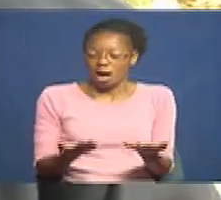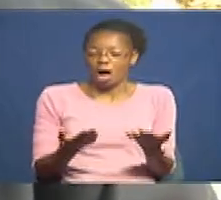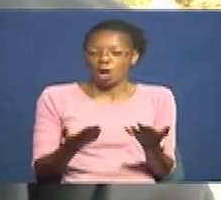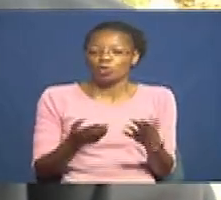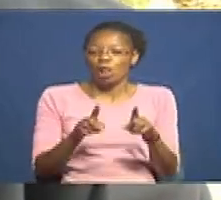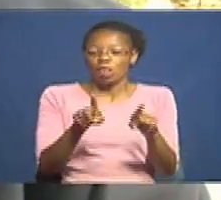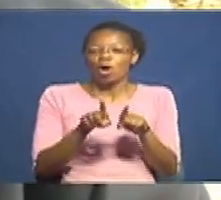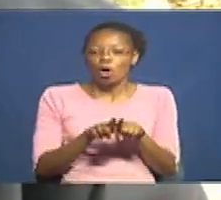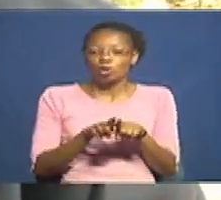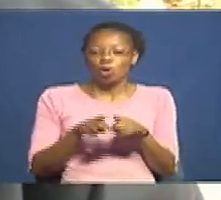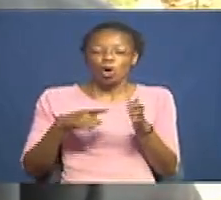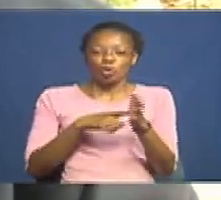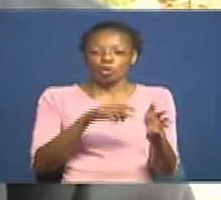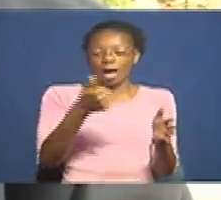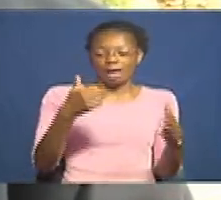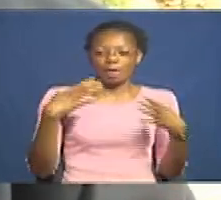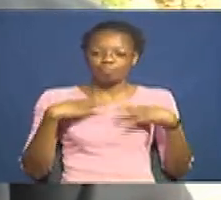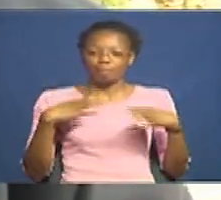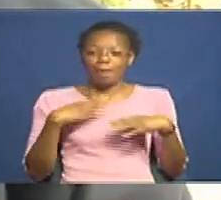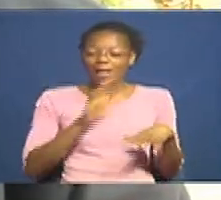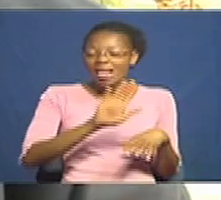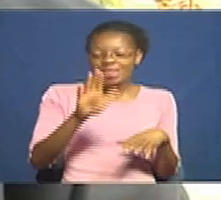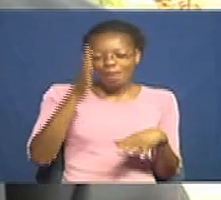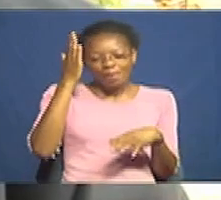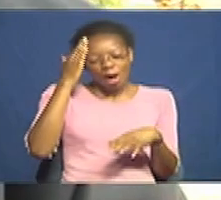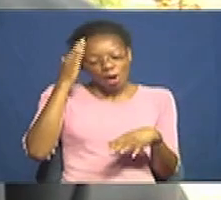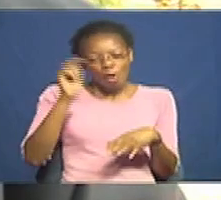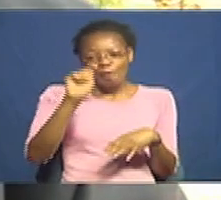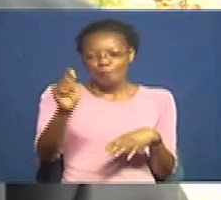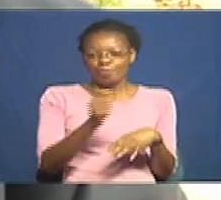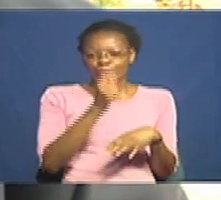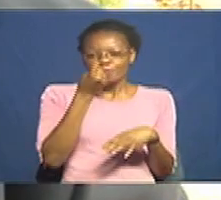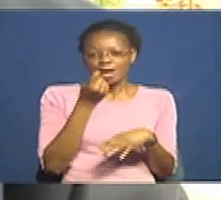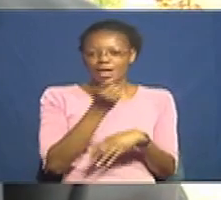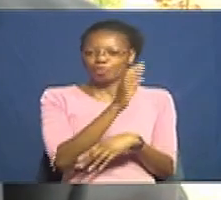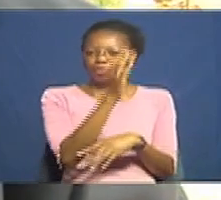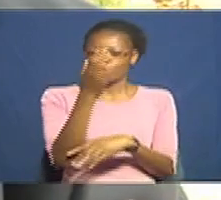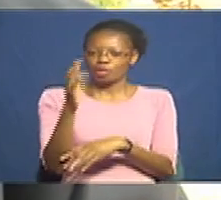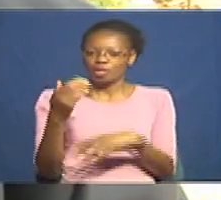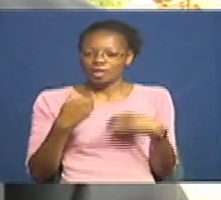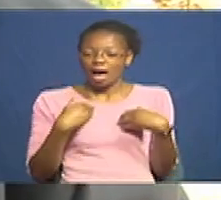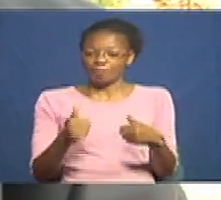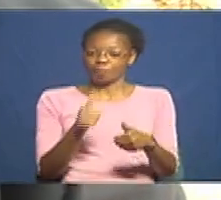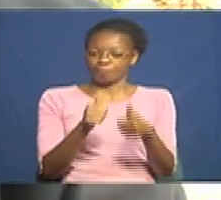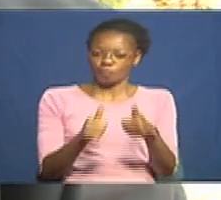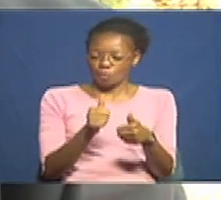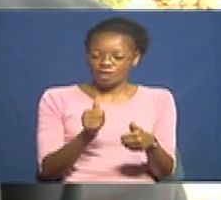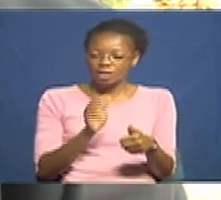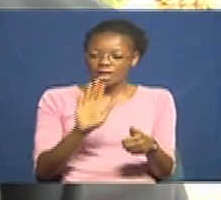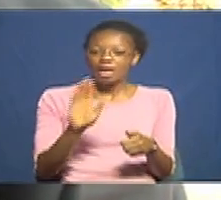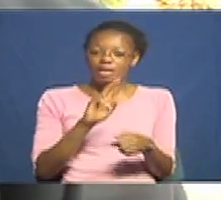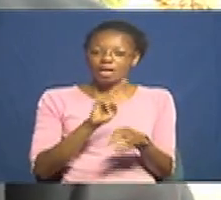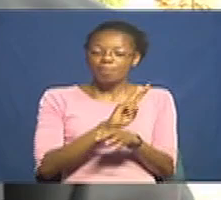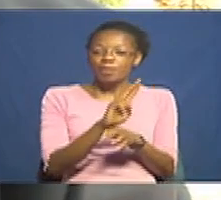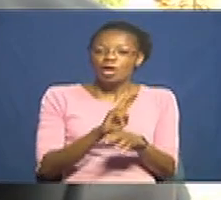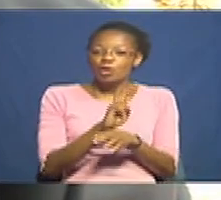kuonyesha Kenya hiyo ndio heritage ama wealth in terms of plants iko katika nchi hii